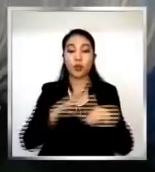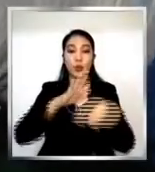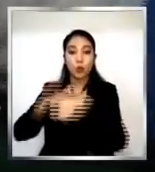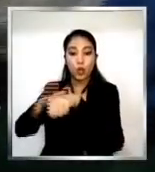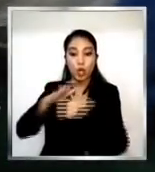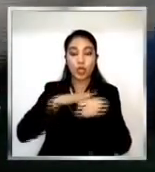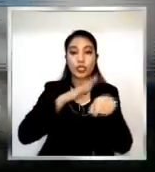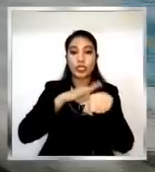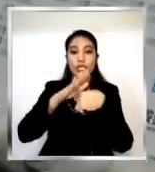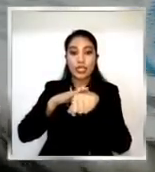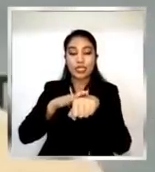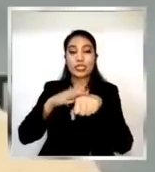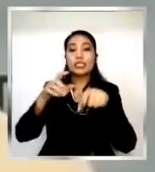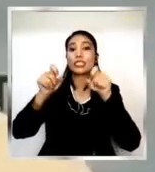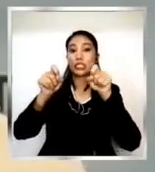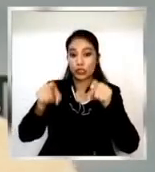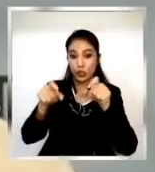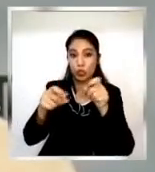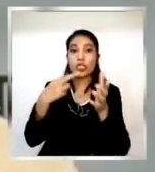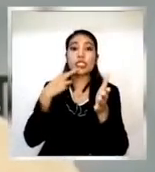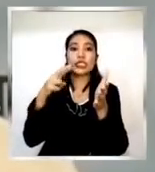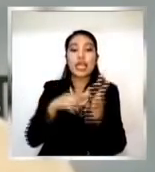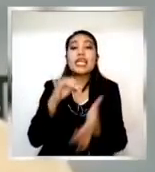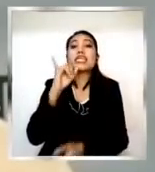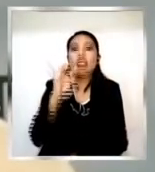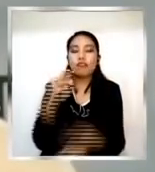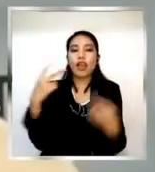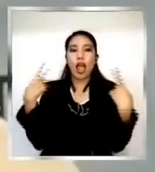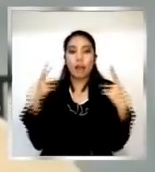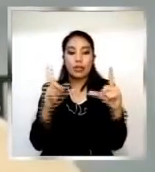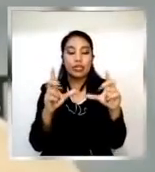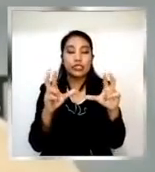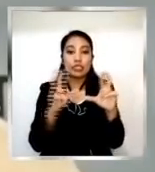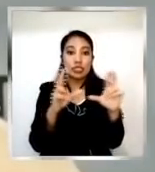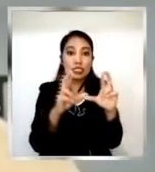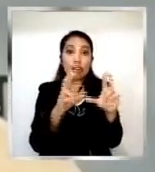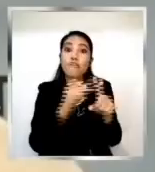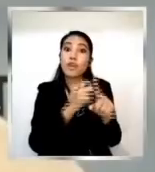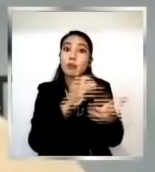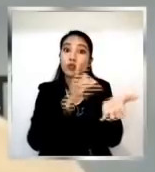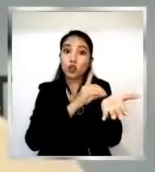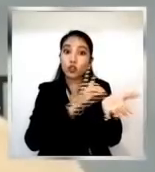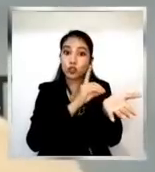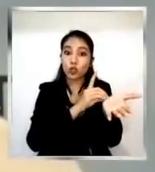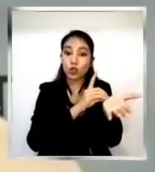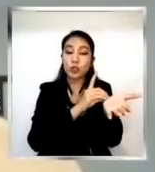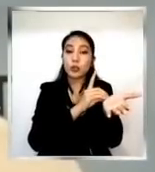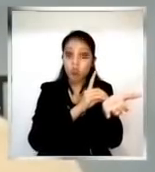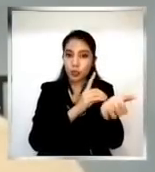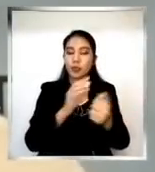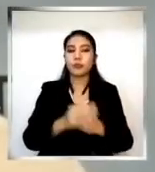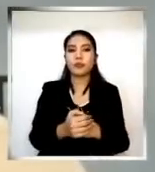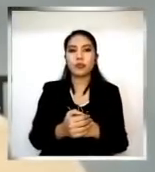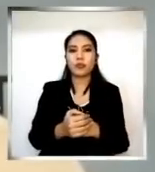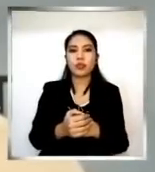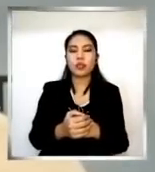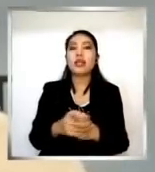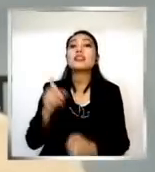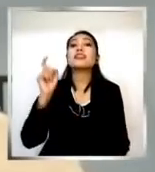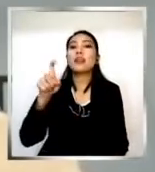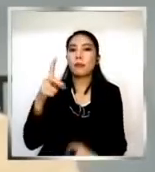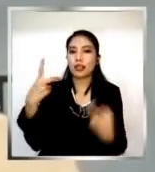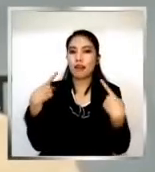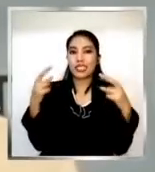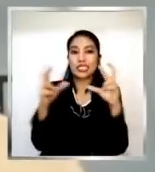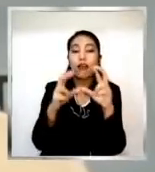kayo mula sa doktor. Kaya natin siya ginawa prescription drug kasi kailangan talaga doktor ang titingin kung pwede siya sa iyo at kung paano